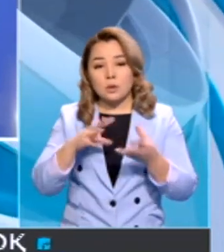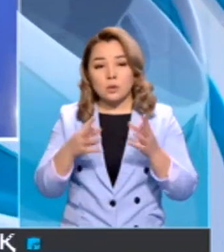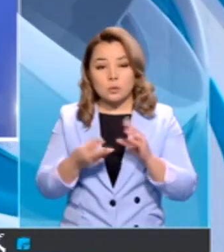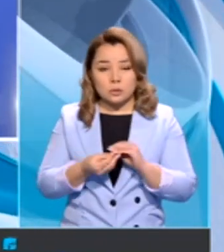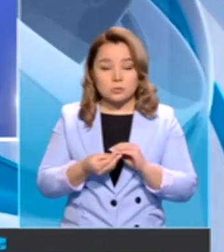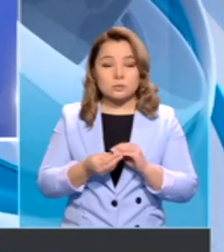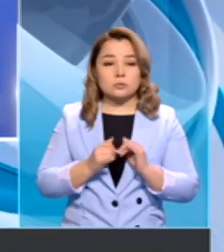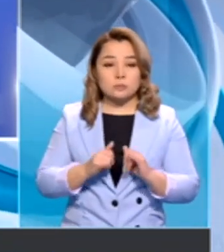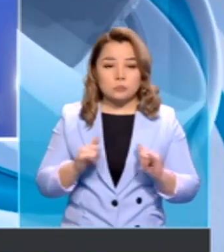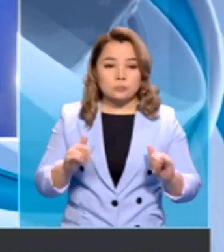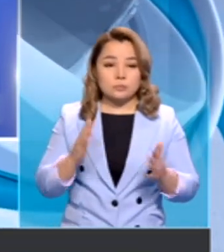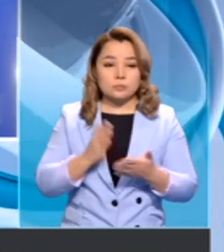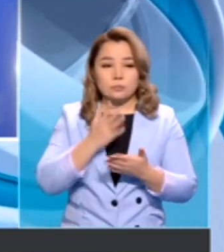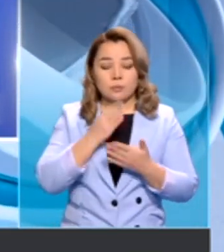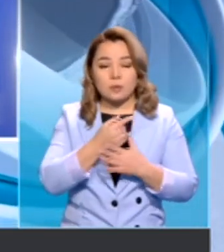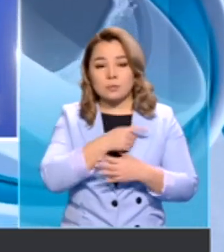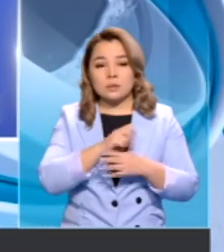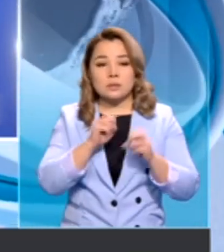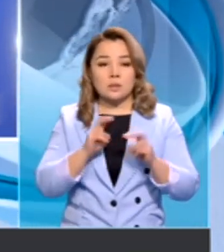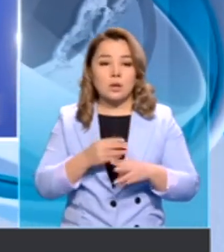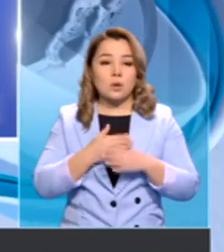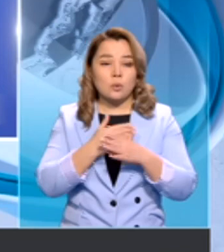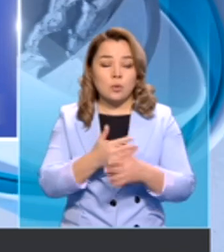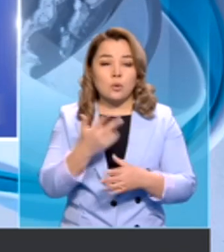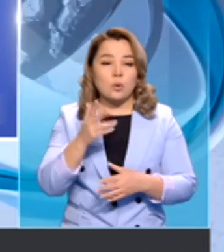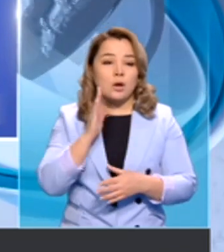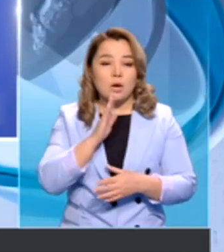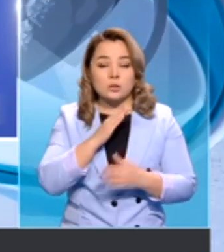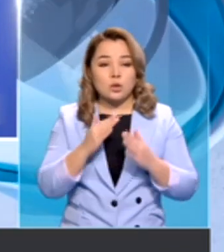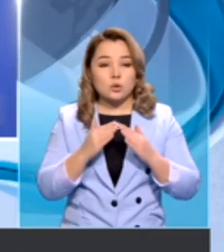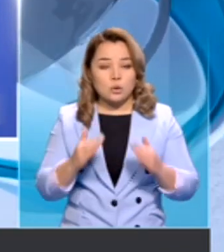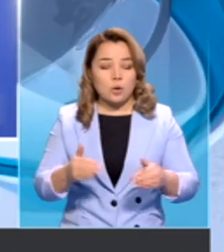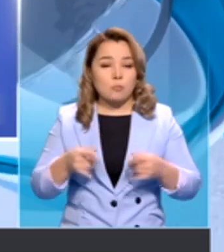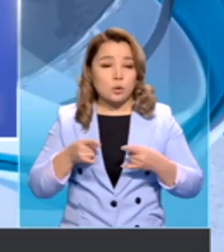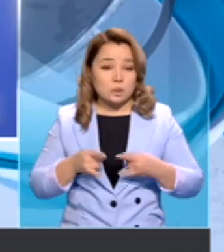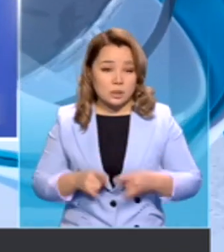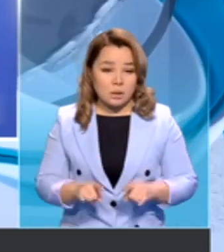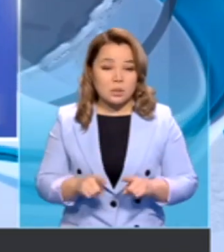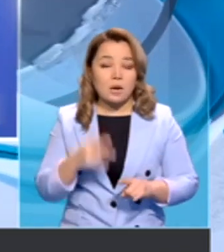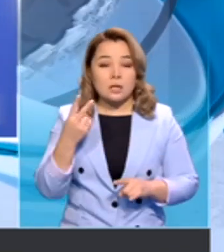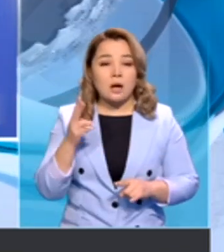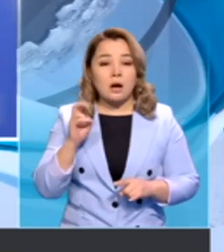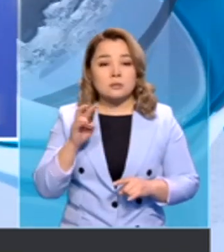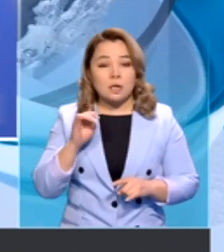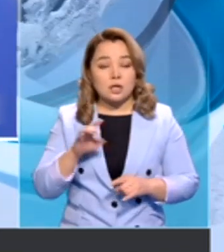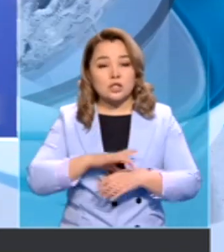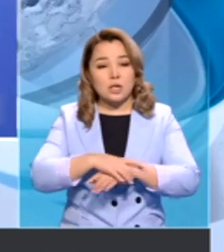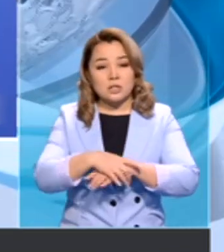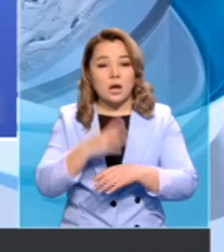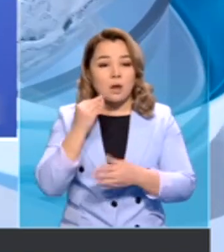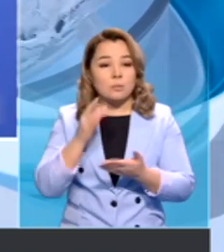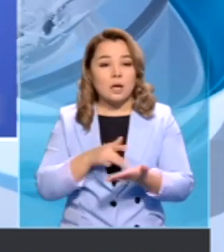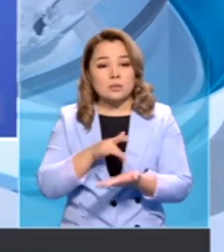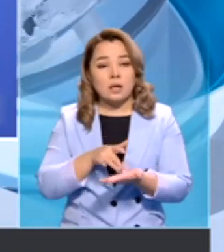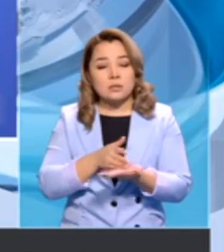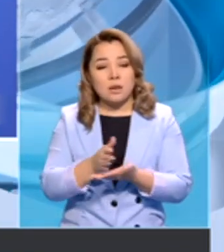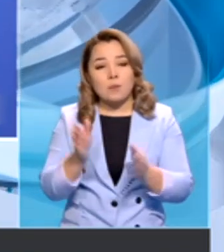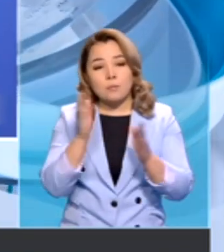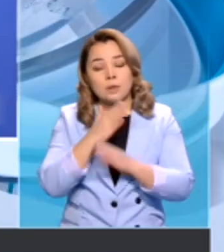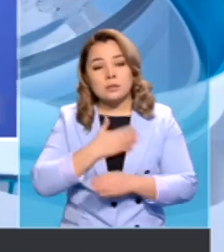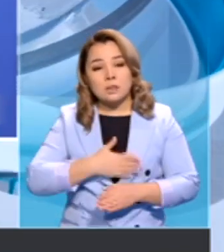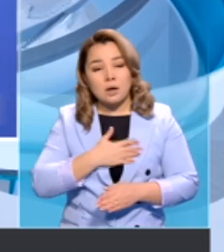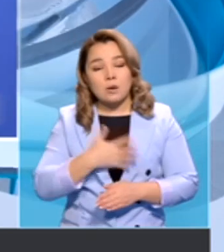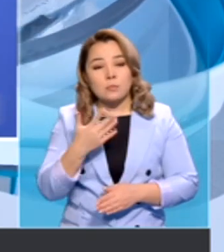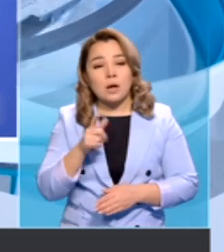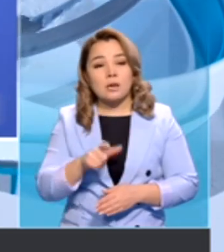Мереке күндері жедел медициналық жәрдем бригадалары үш әйелді үйінде босандырды. 2 қаңтарда Ташкент Алматы бағытында қолайсыз ауа райына тап болған